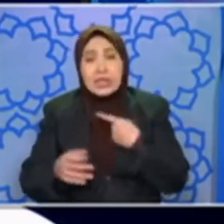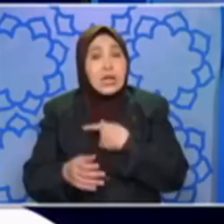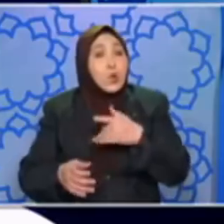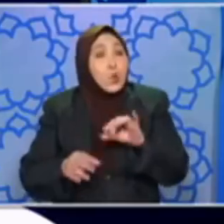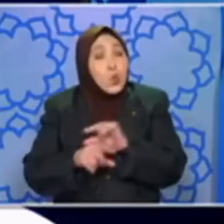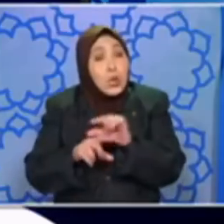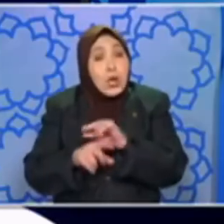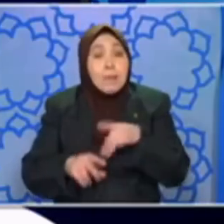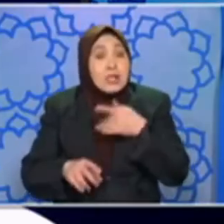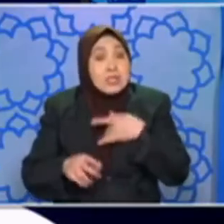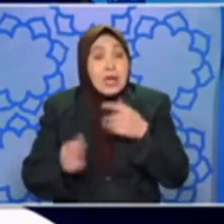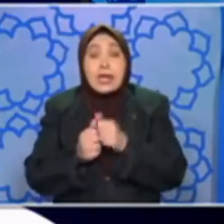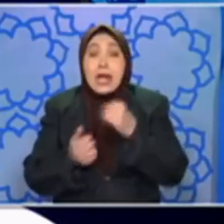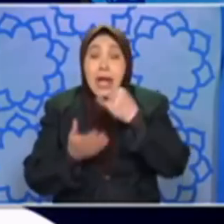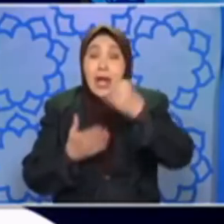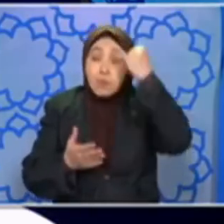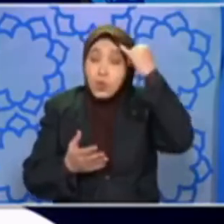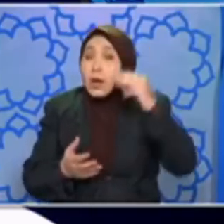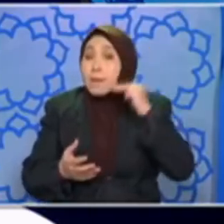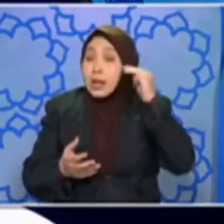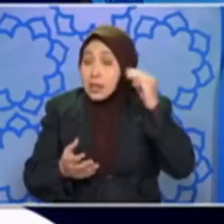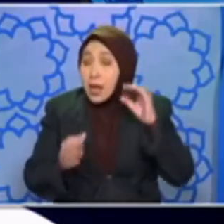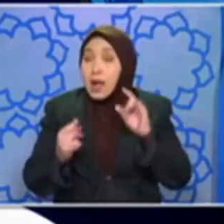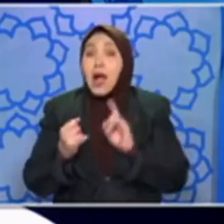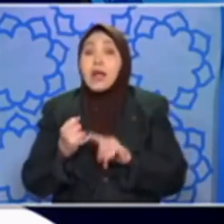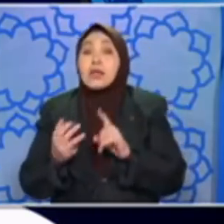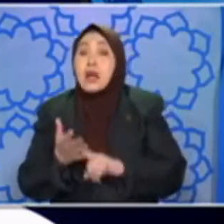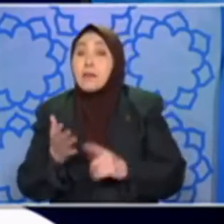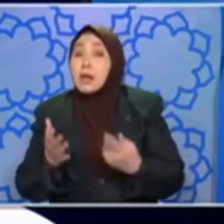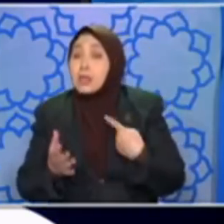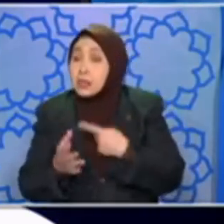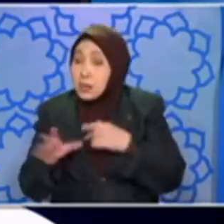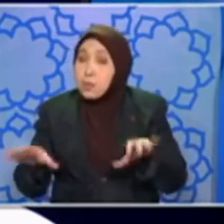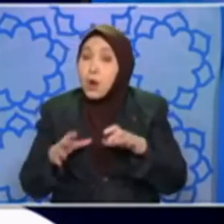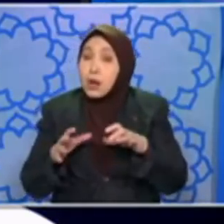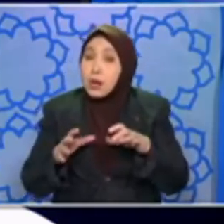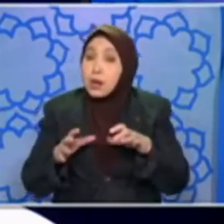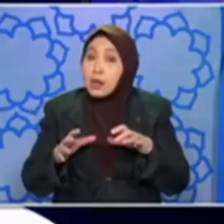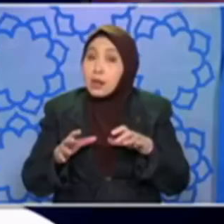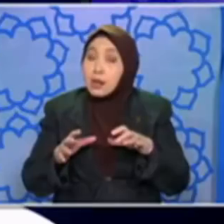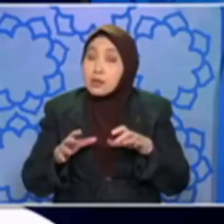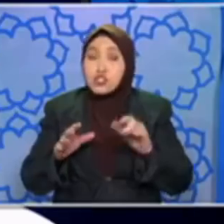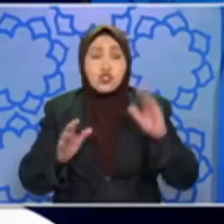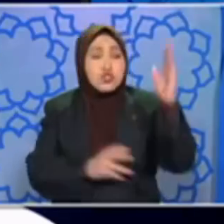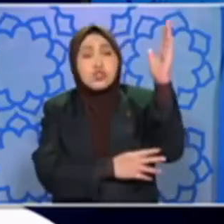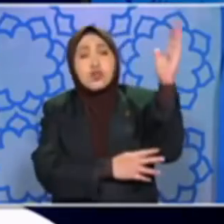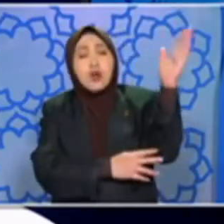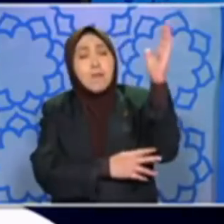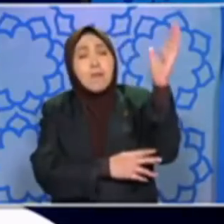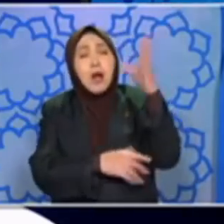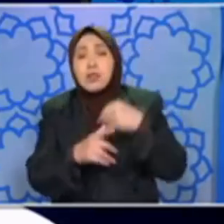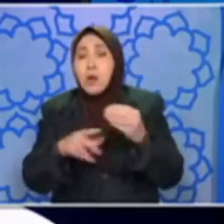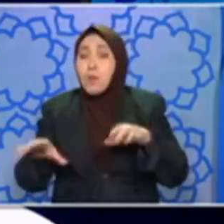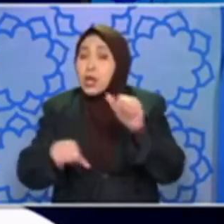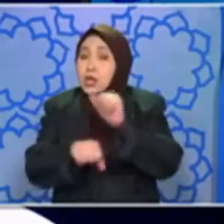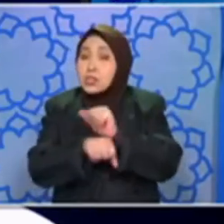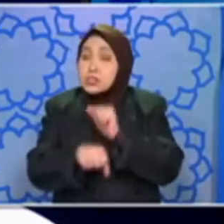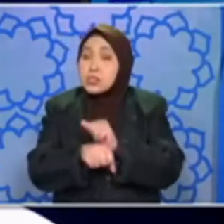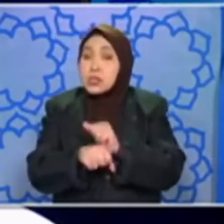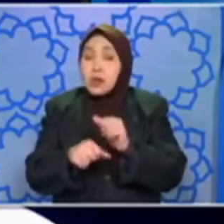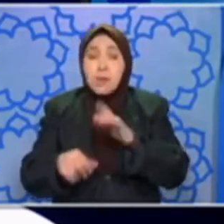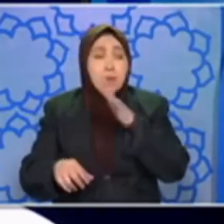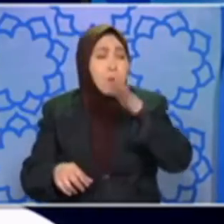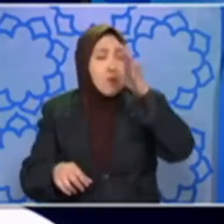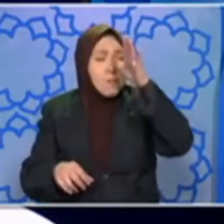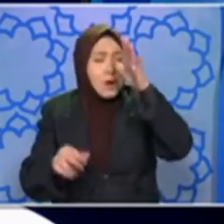perasaan dengan ilmu yang matang, akhirnya apa? Kita buat ceramah ke, kita buat kerja, ibu-ibu di rumah buat